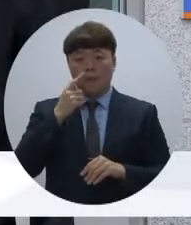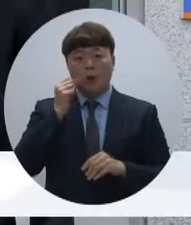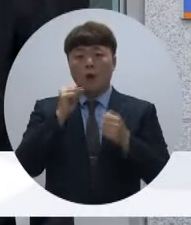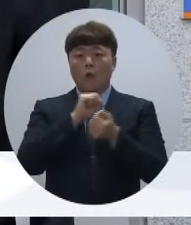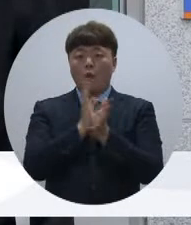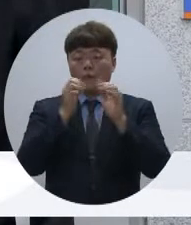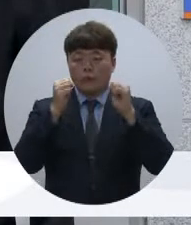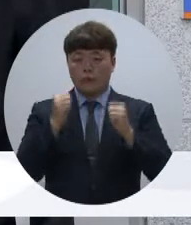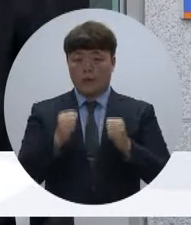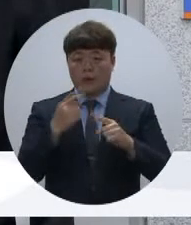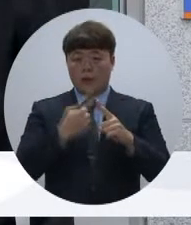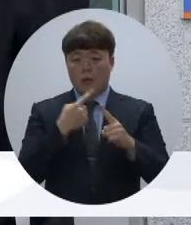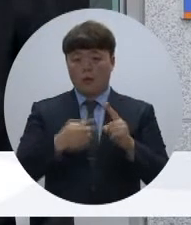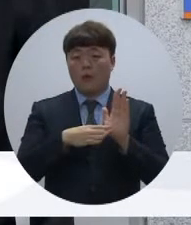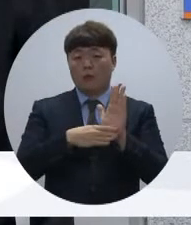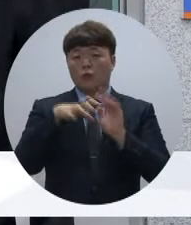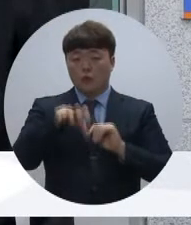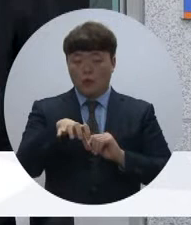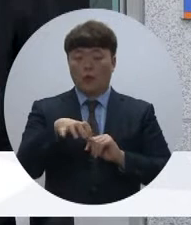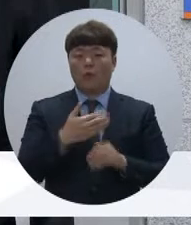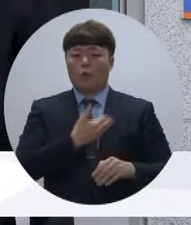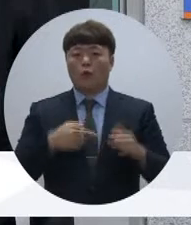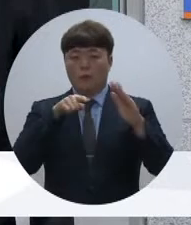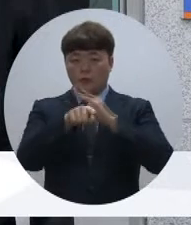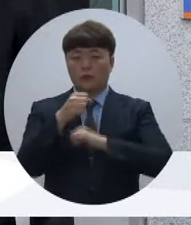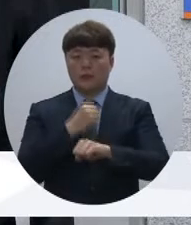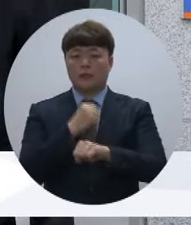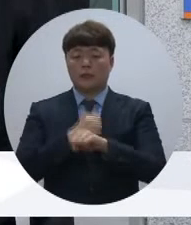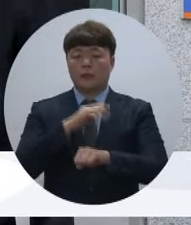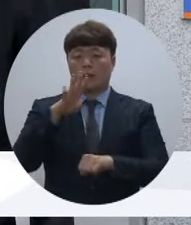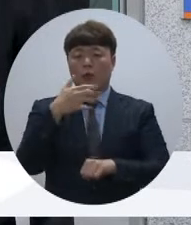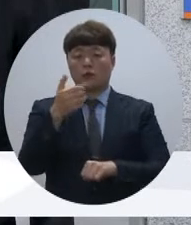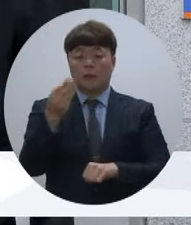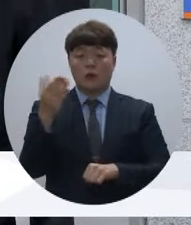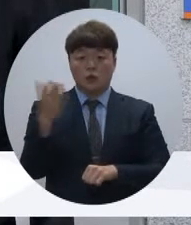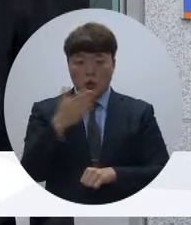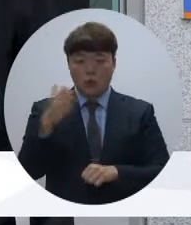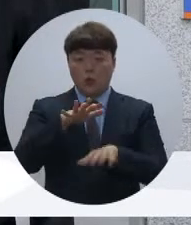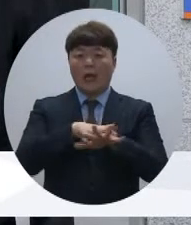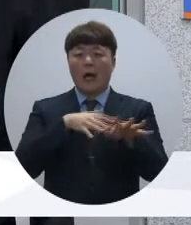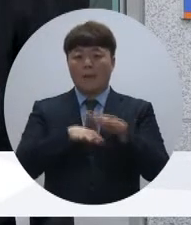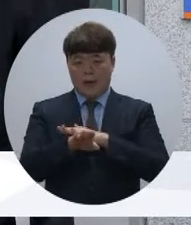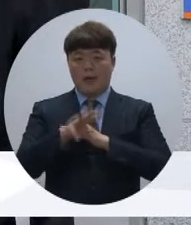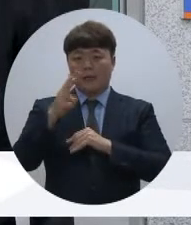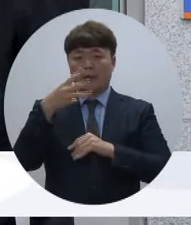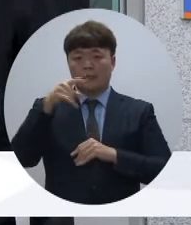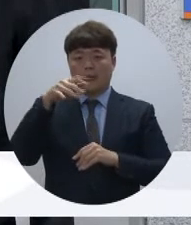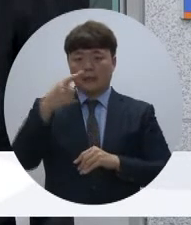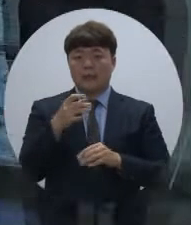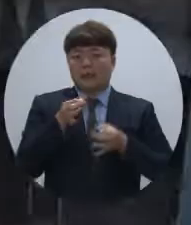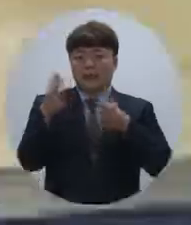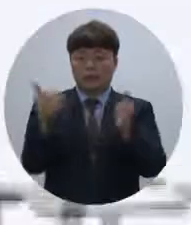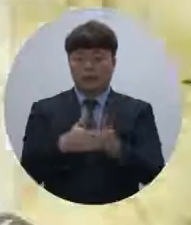마라톤 대회본부는 재난안전대책본부와 보건소를 방문해 450만 원 상당의 양말 300세트를